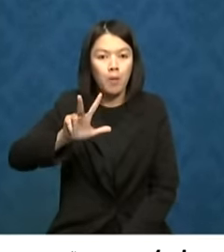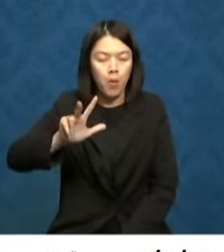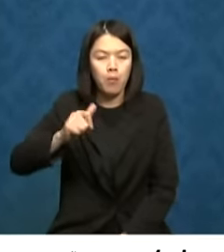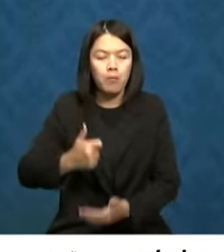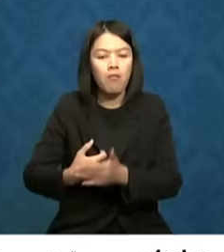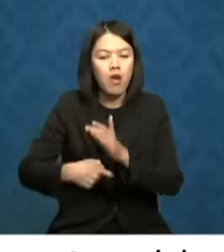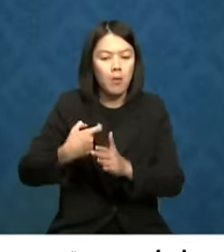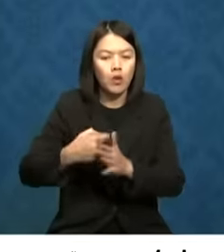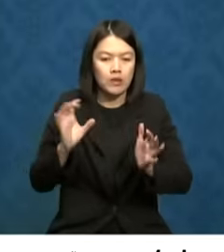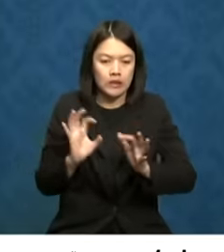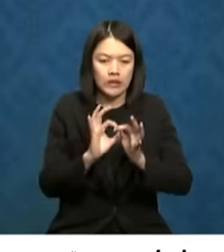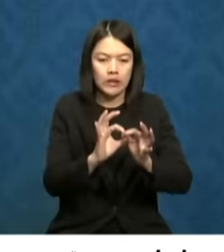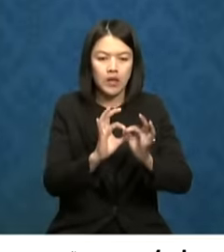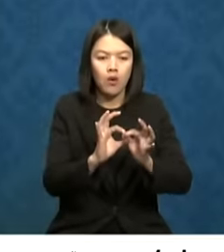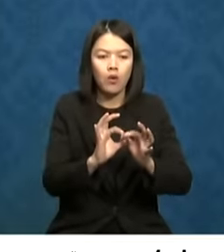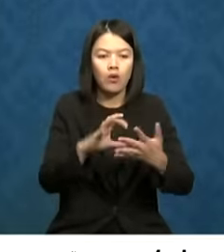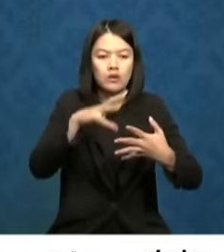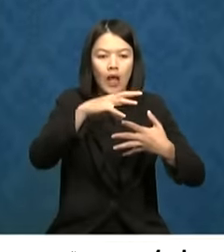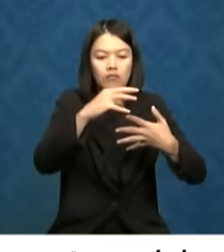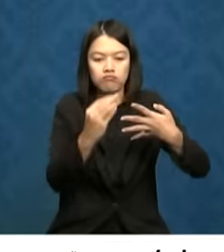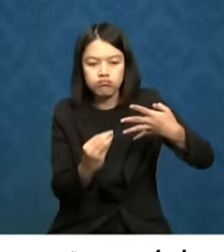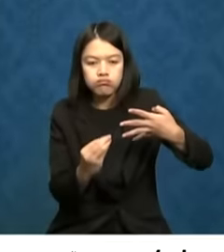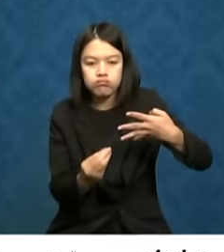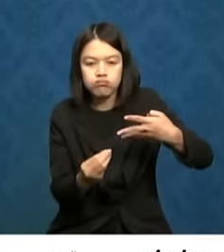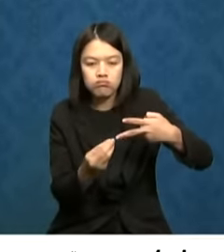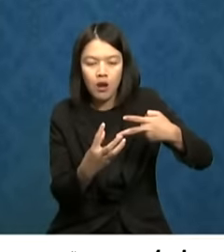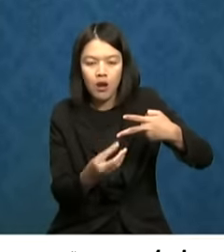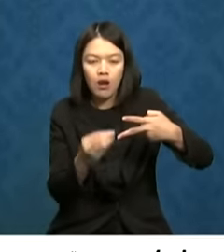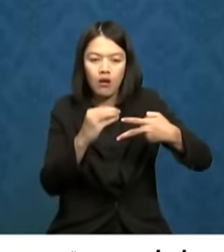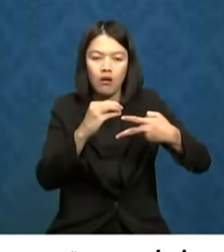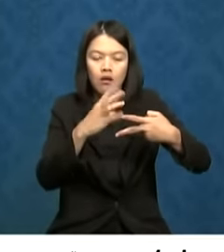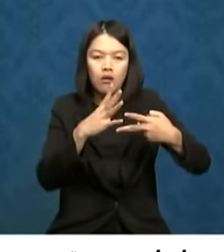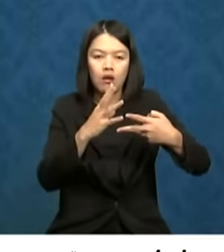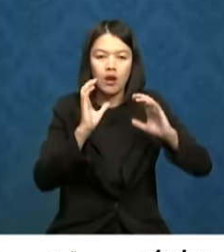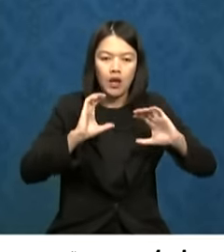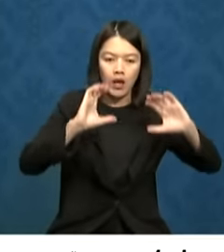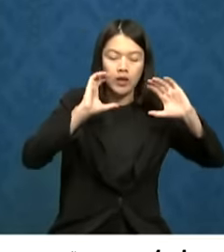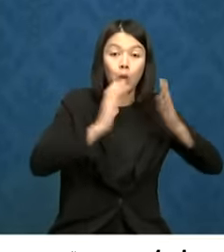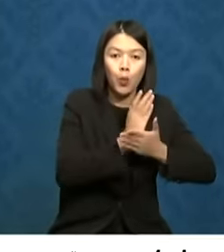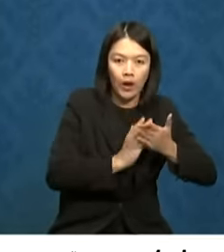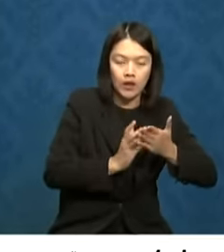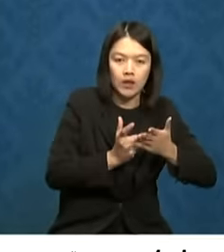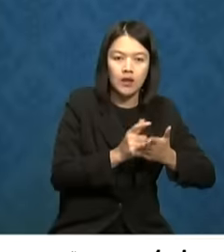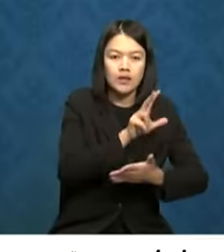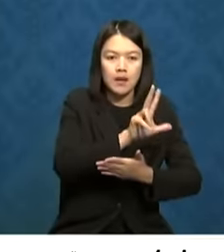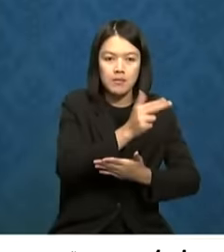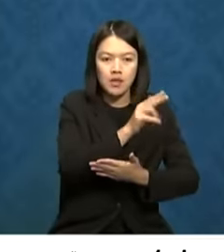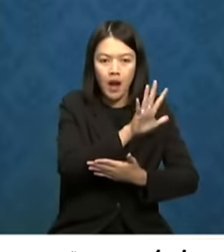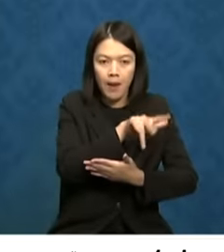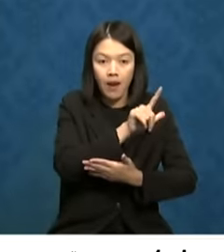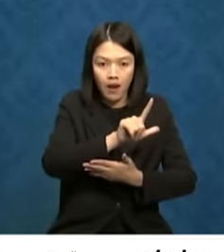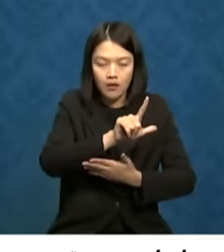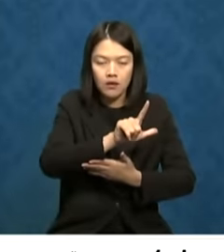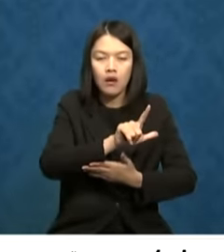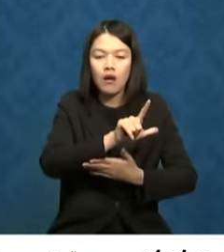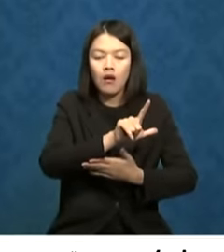ที่เกี่ยวกับการโยกเงินจากรัฐวิสาหกิจ 35,000ล้าน